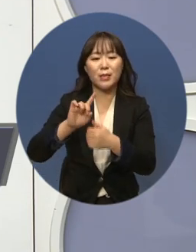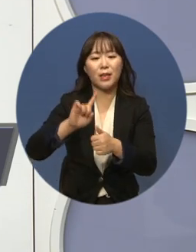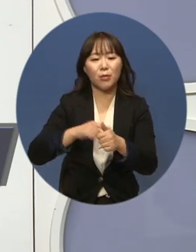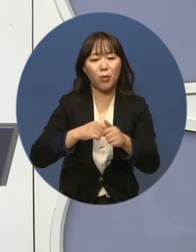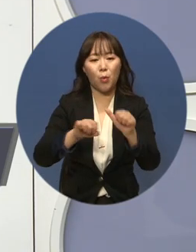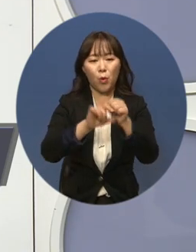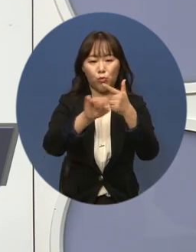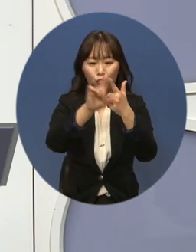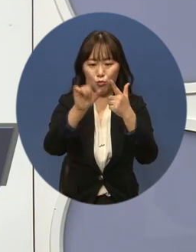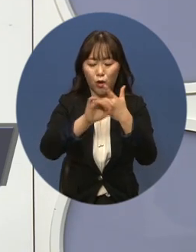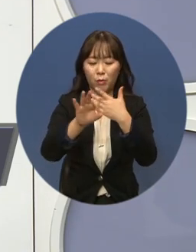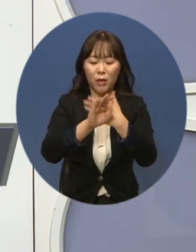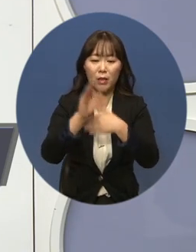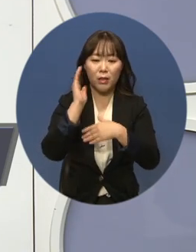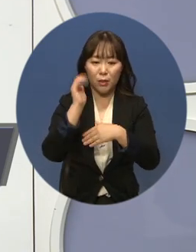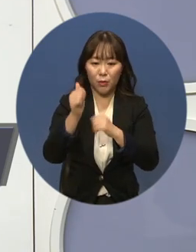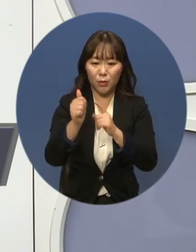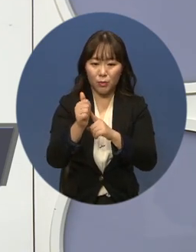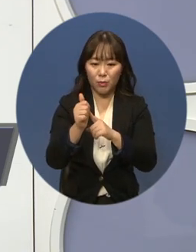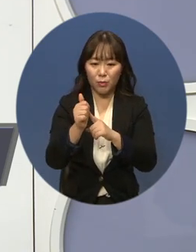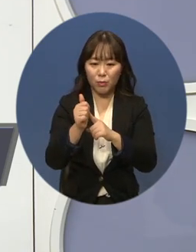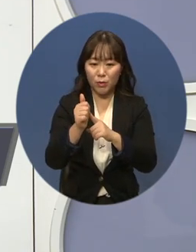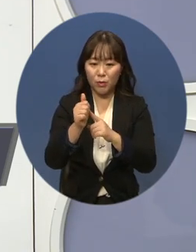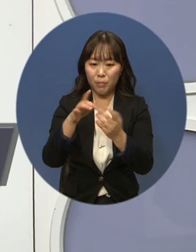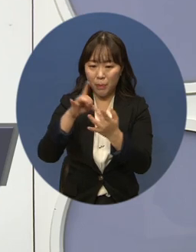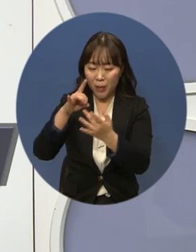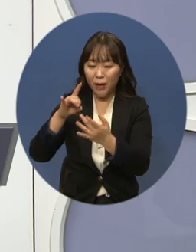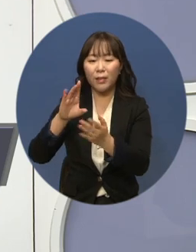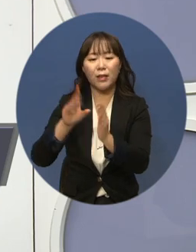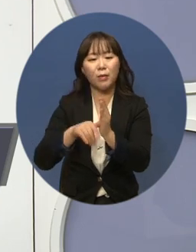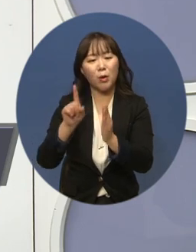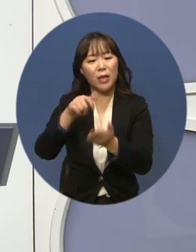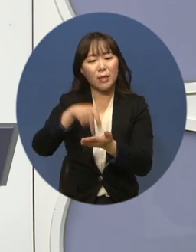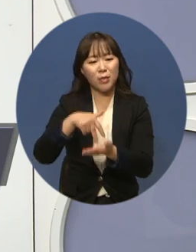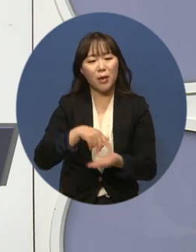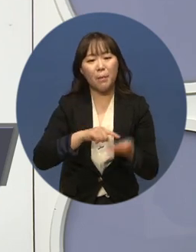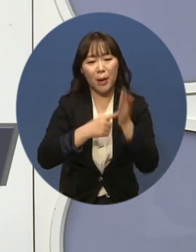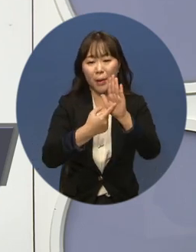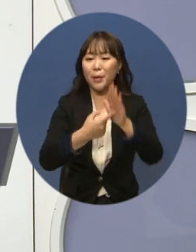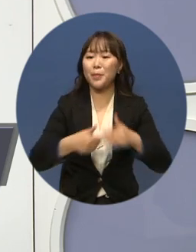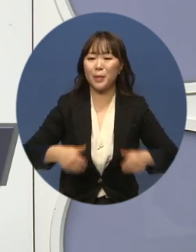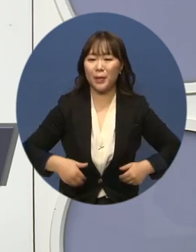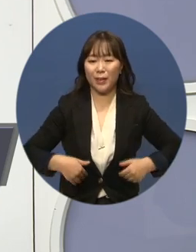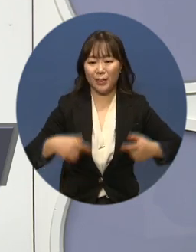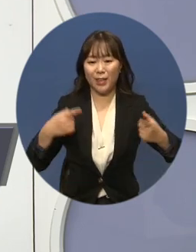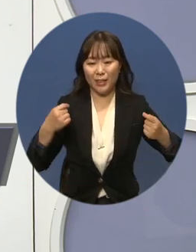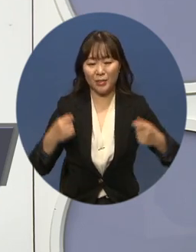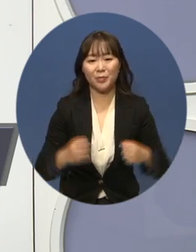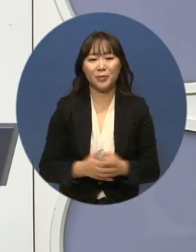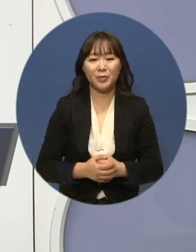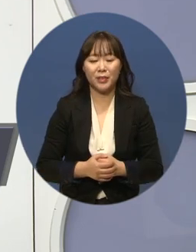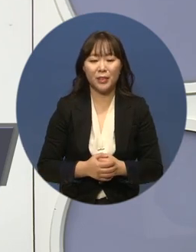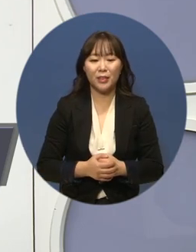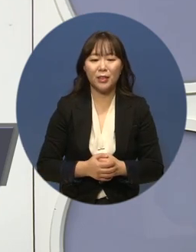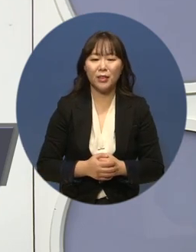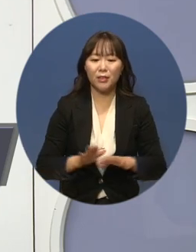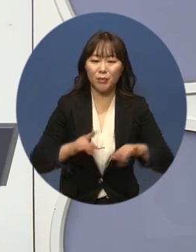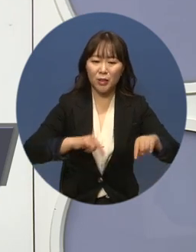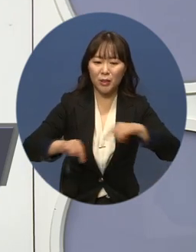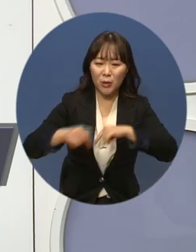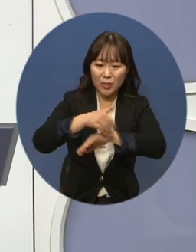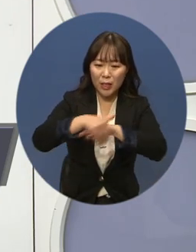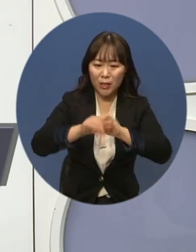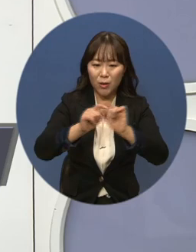6월 되면 이제 대선 국민으로 전환이 될 때는 그렇죠. 뭔가 입장을 밝혀야 되지 않겠다. 그래서 지금 정책과 뭐 여러 가지